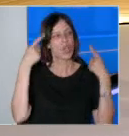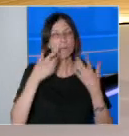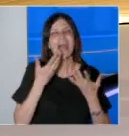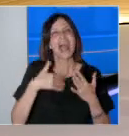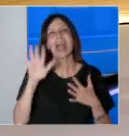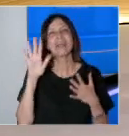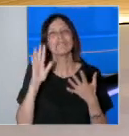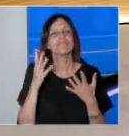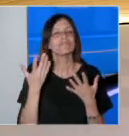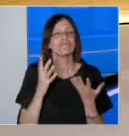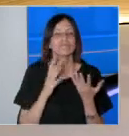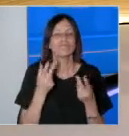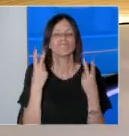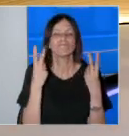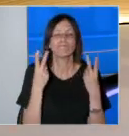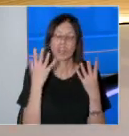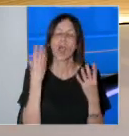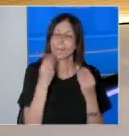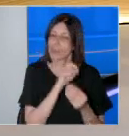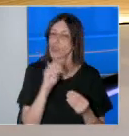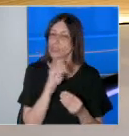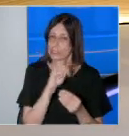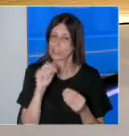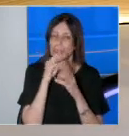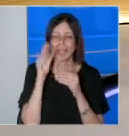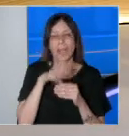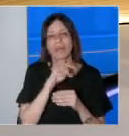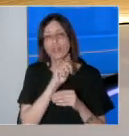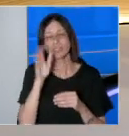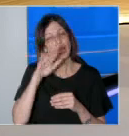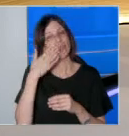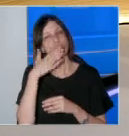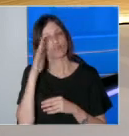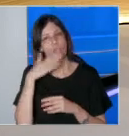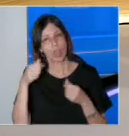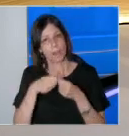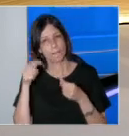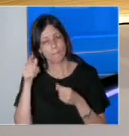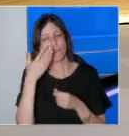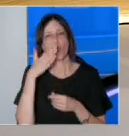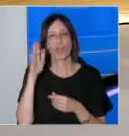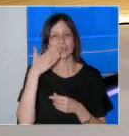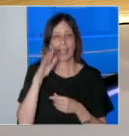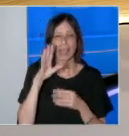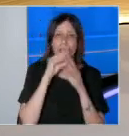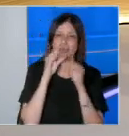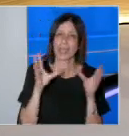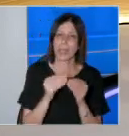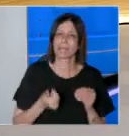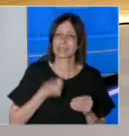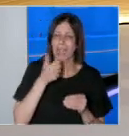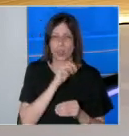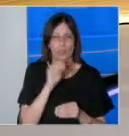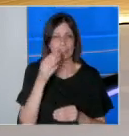הכי בוער, והיו הרבה נושאים, אנחנו כמובן נהיה גם עם העניינים בירושלים, בכותל, מיד נשוחח עם השר לענייני